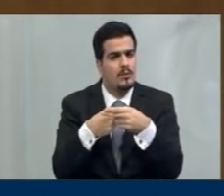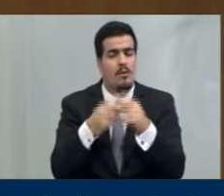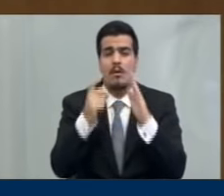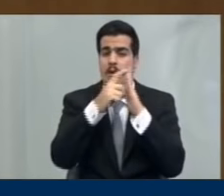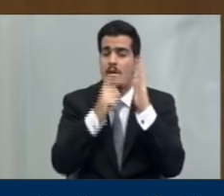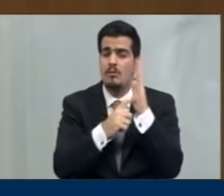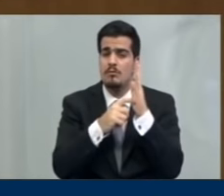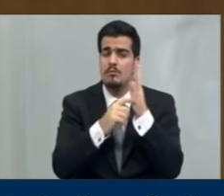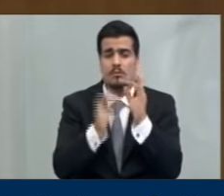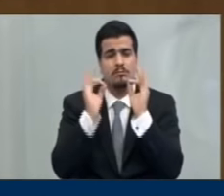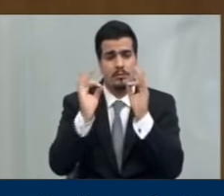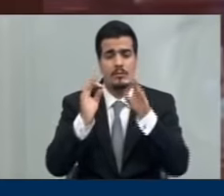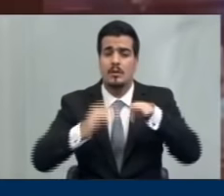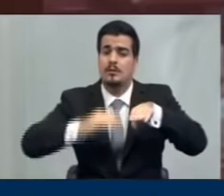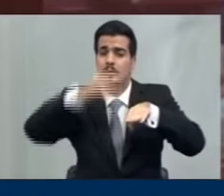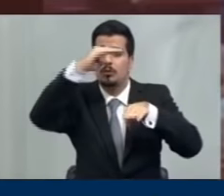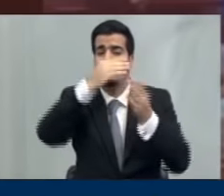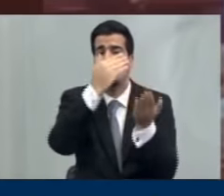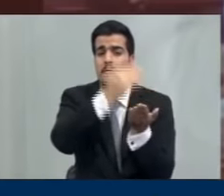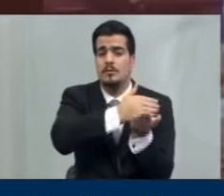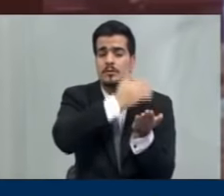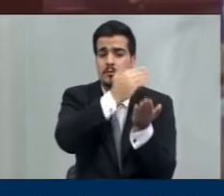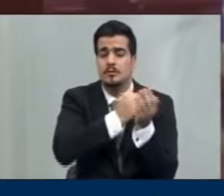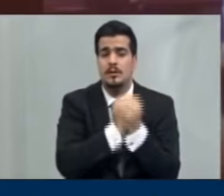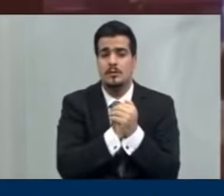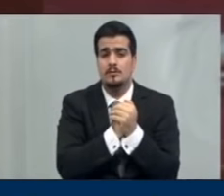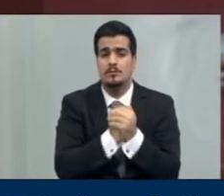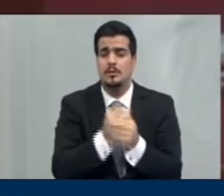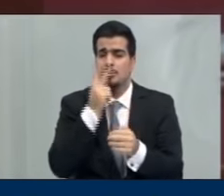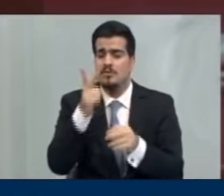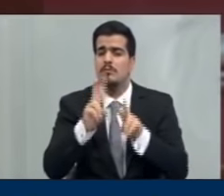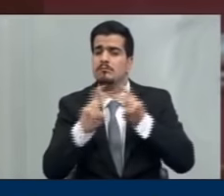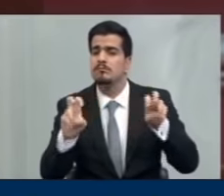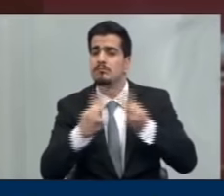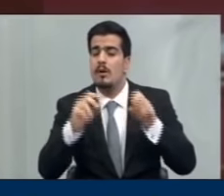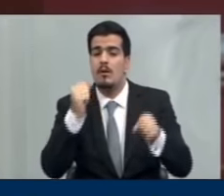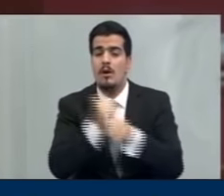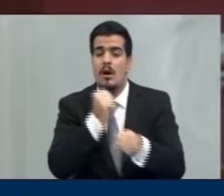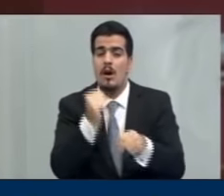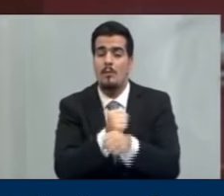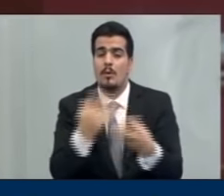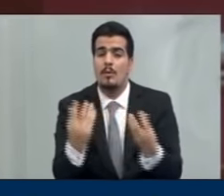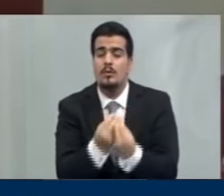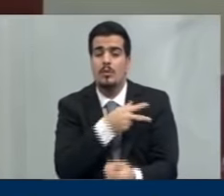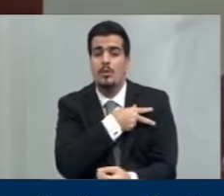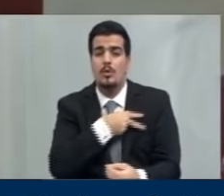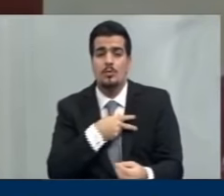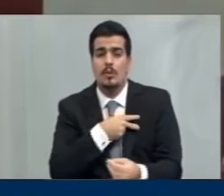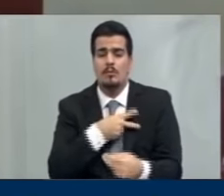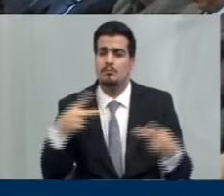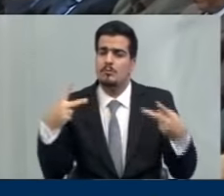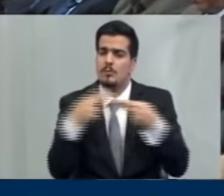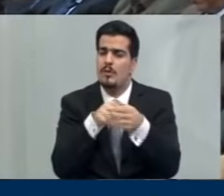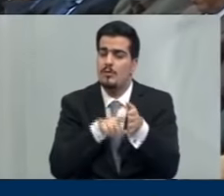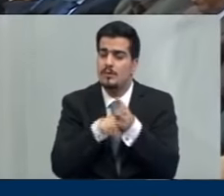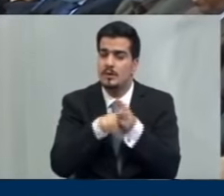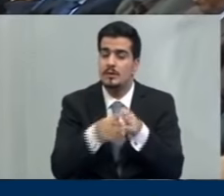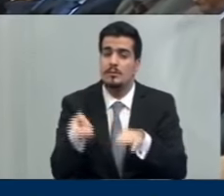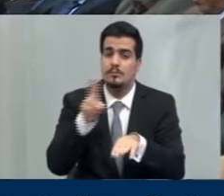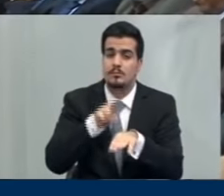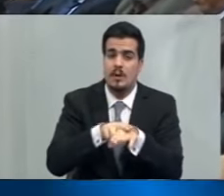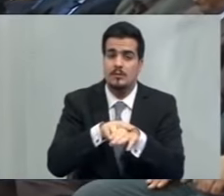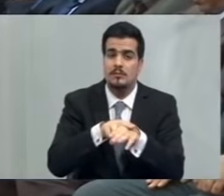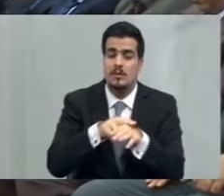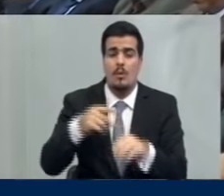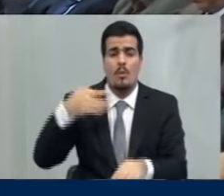القانون وتطوير الاقتصاد. وتتماشى هذه الإجراءات مع جهود الحكومة في مكافحة الفساد وما جاء في